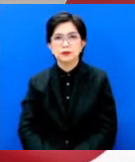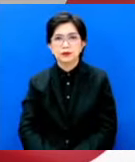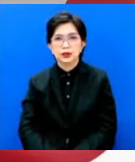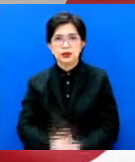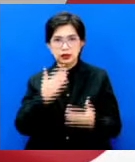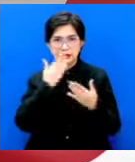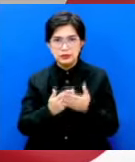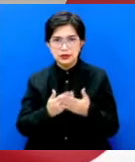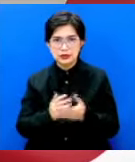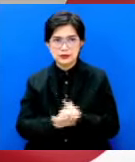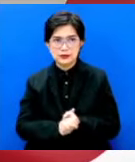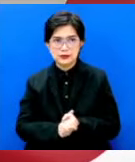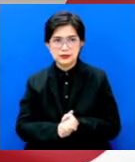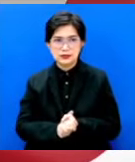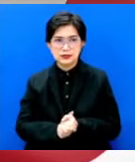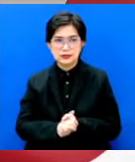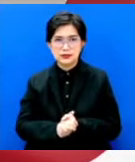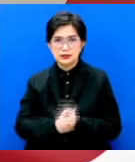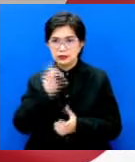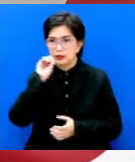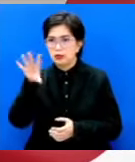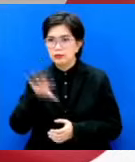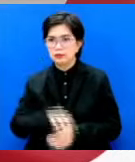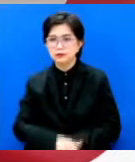Baik,silakandijawab,Pak.Andapunyawaktu1 menit.